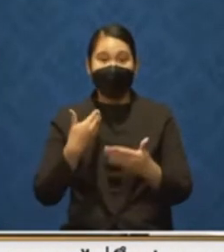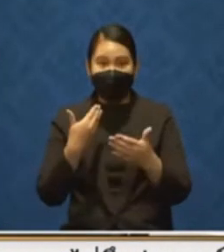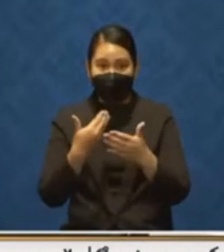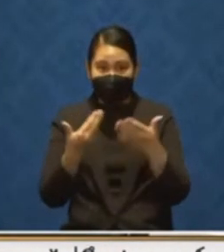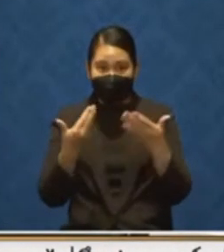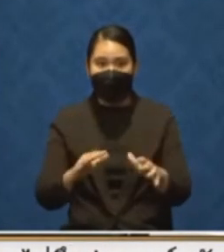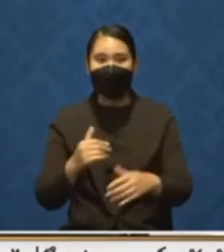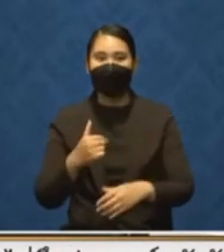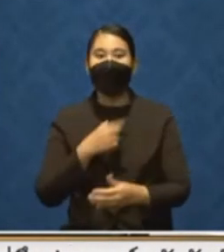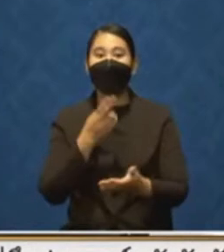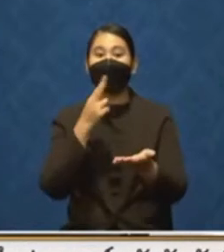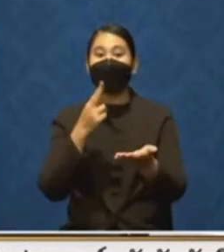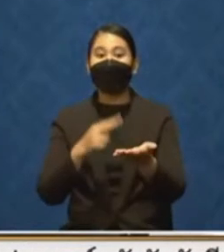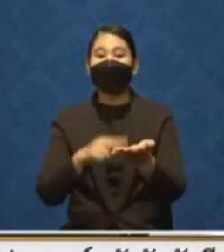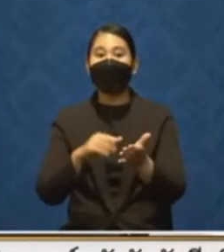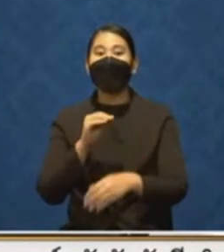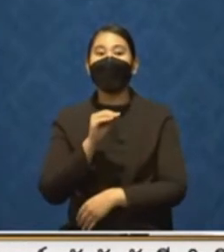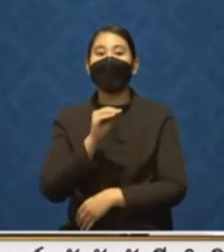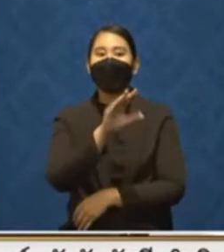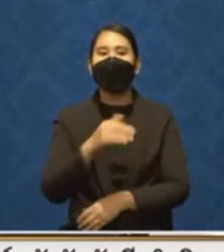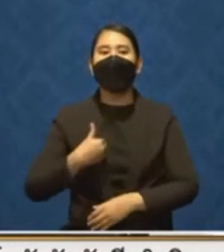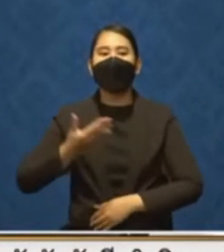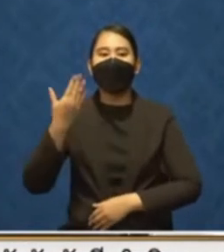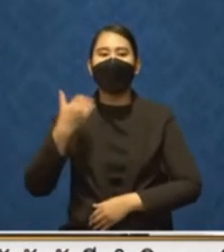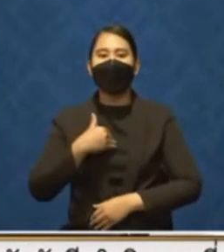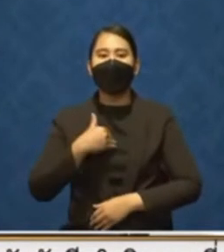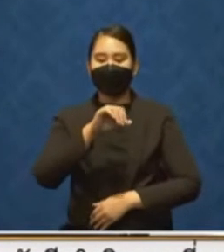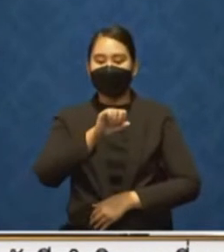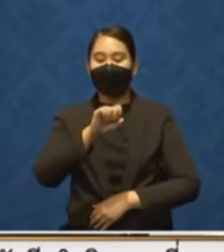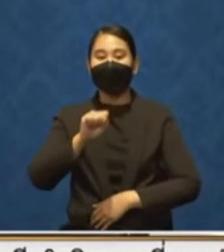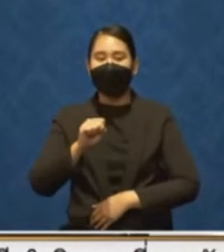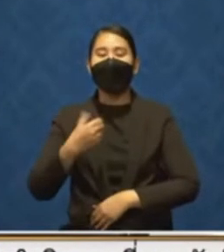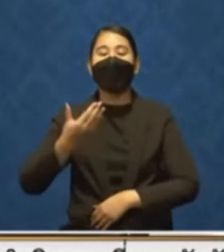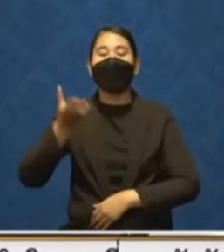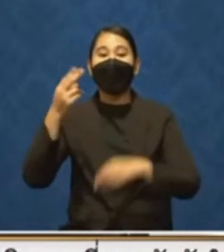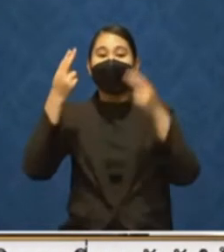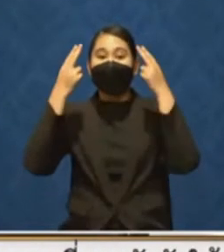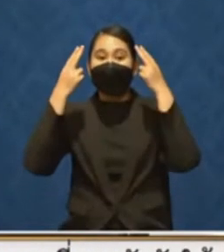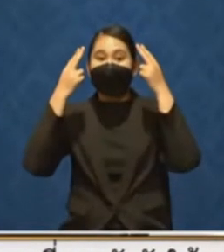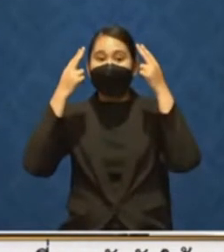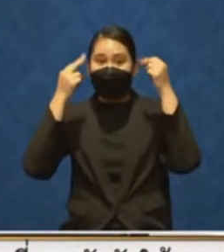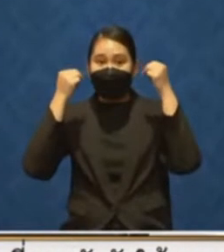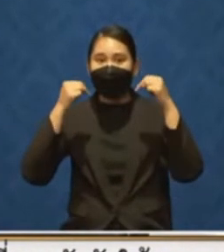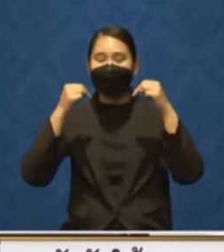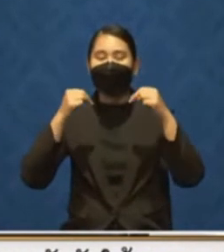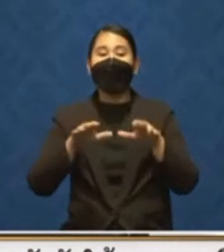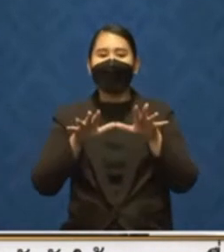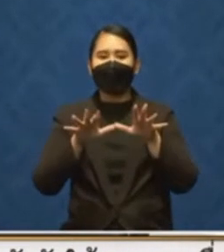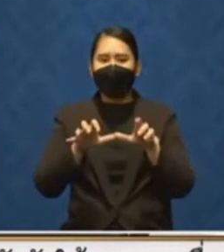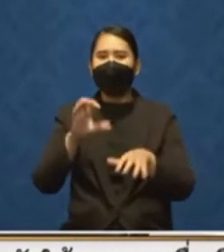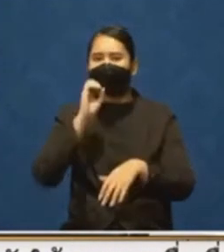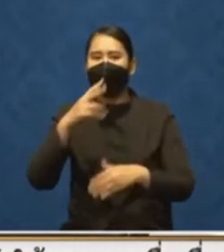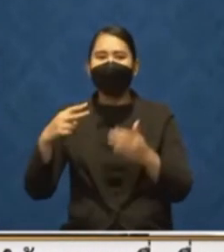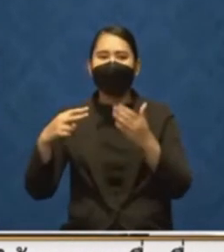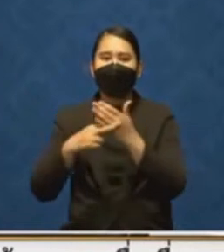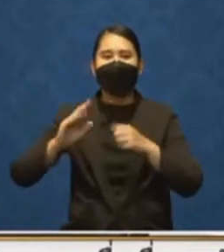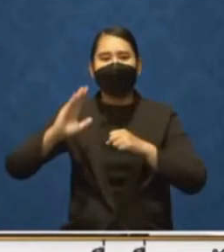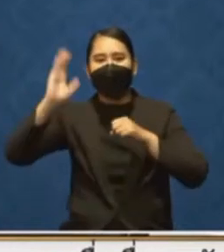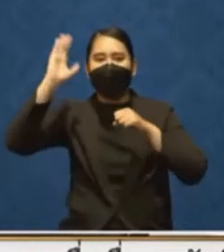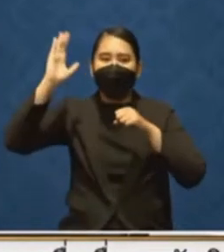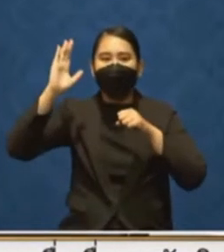ถึงคนนี้ครับตอนสมัยผมเป็นสสเมื่อตอนท่านนายกยิ่งลักษณ์เป็นผมโดนประจำประท้วงบ้างก็ได้บ้างโอ๊ยสารพัด